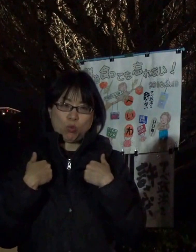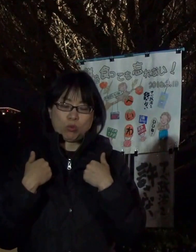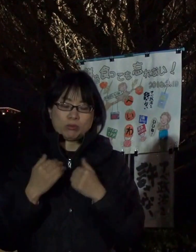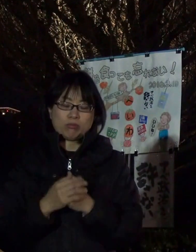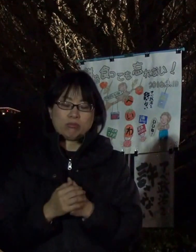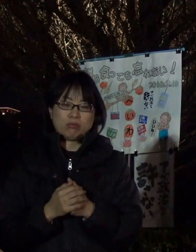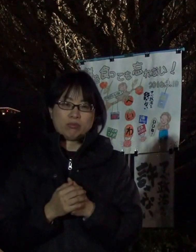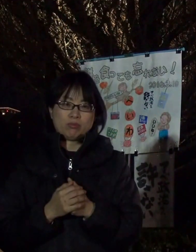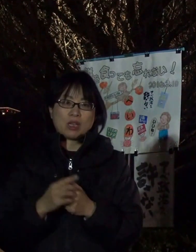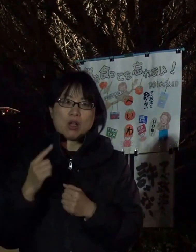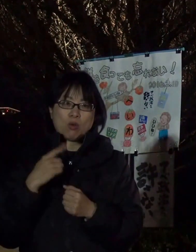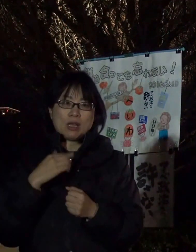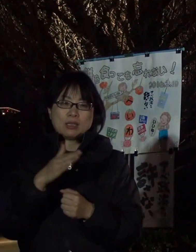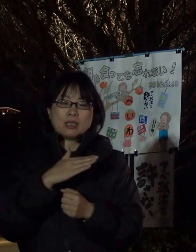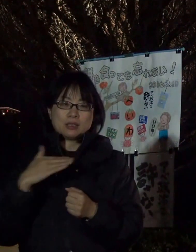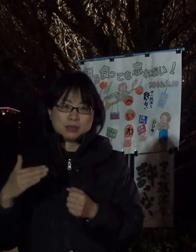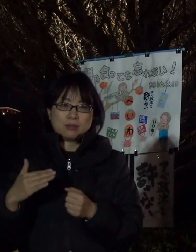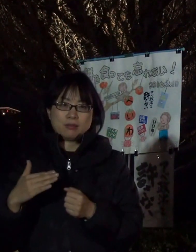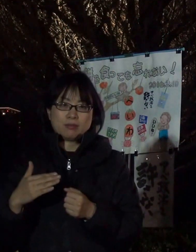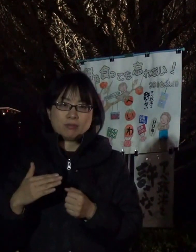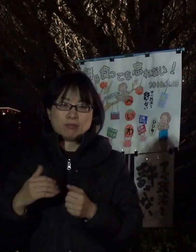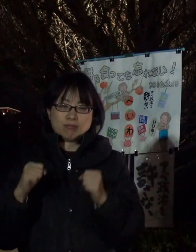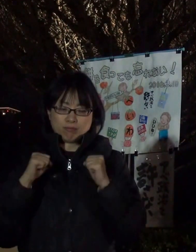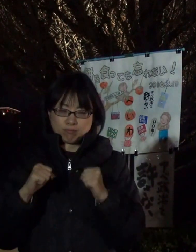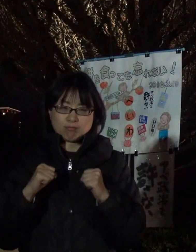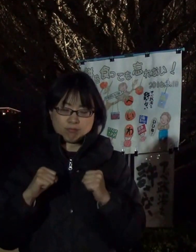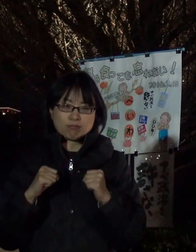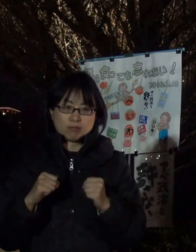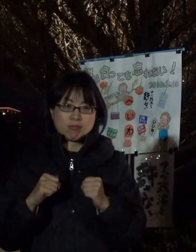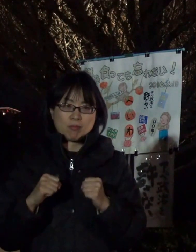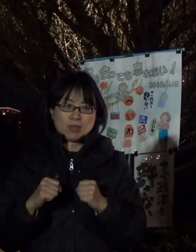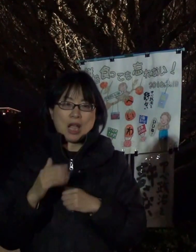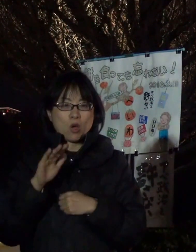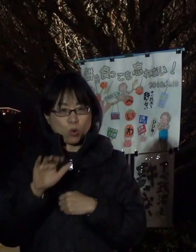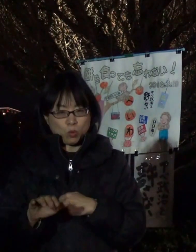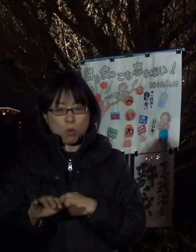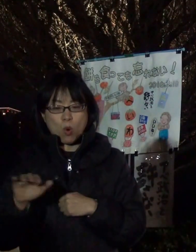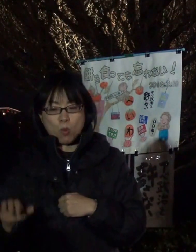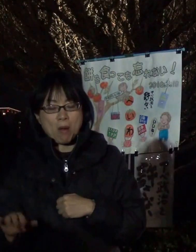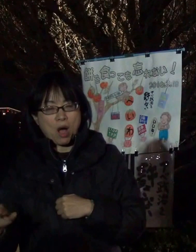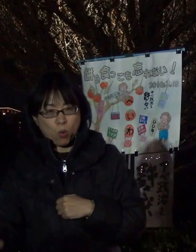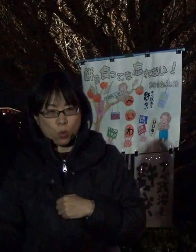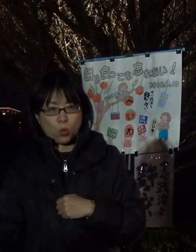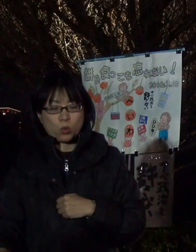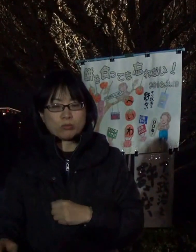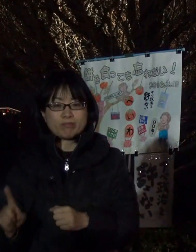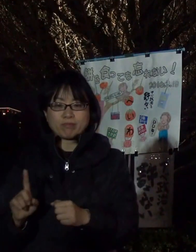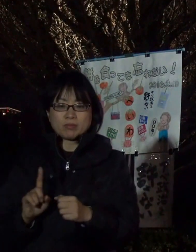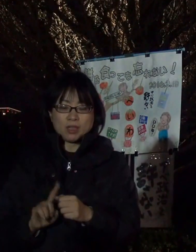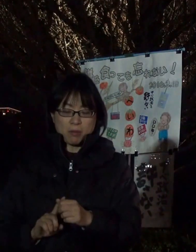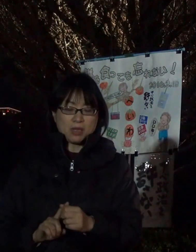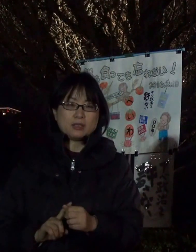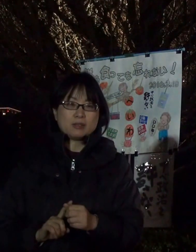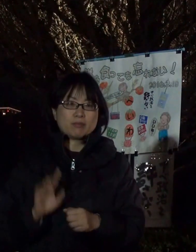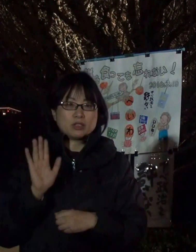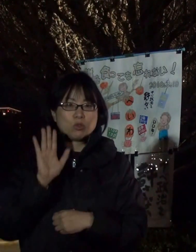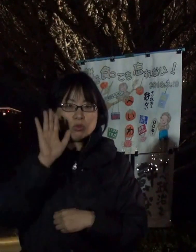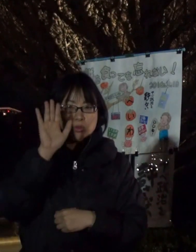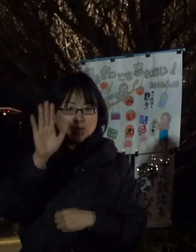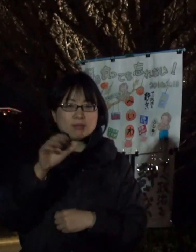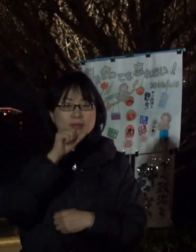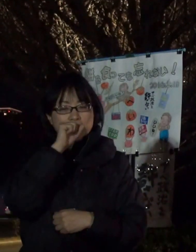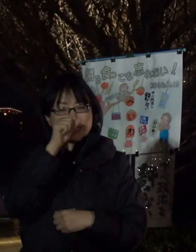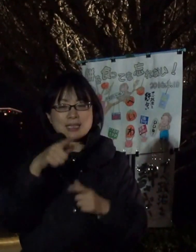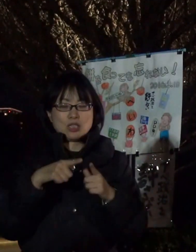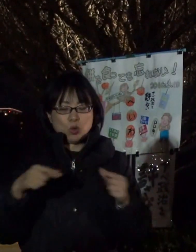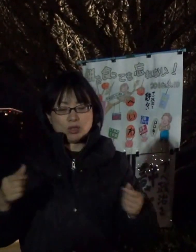り、我々の子供とか孫のために将来、素敵な日本に生まれてよかったなって言って